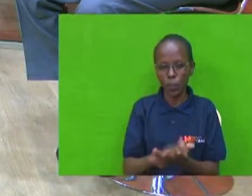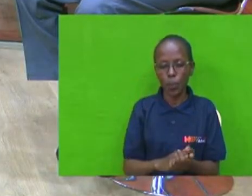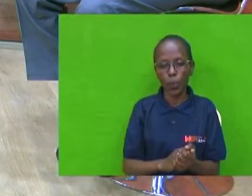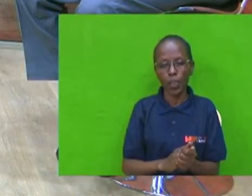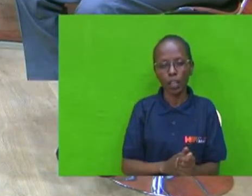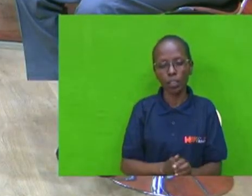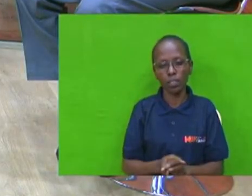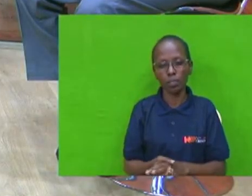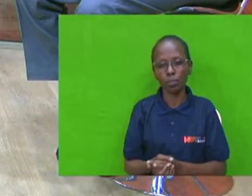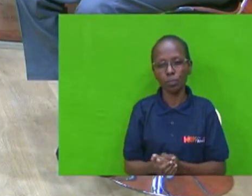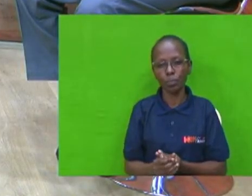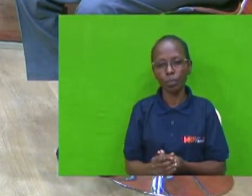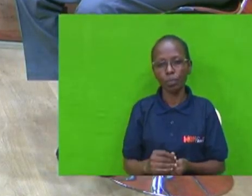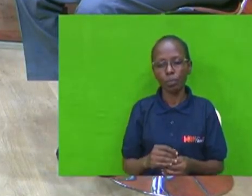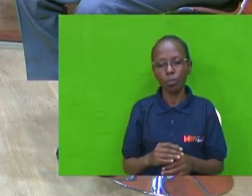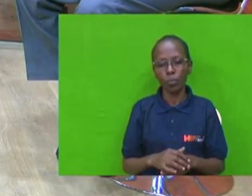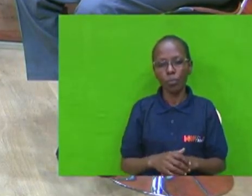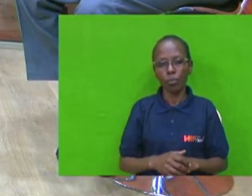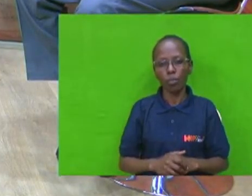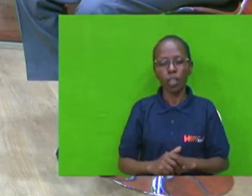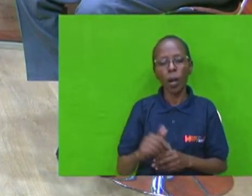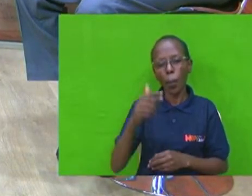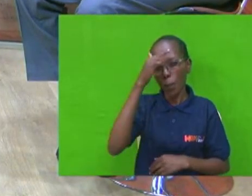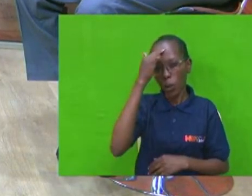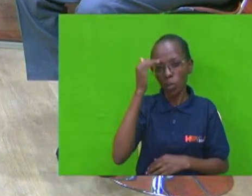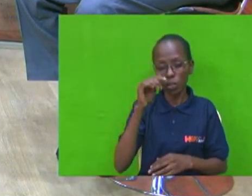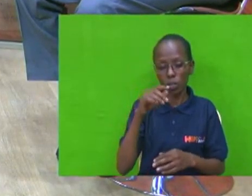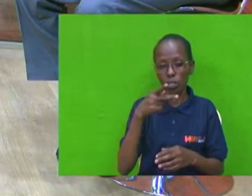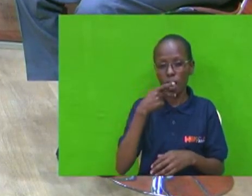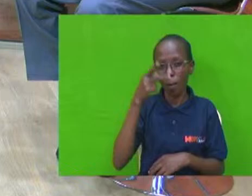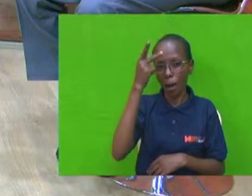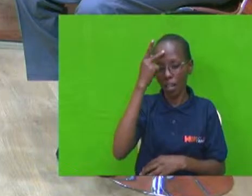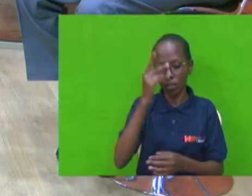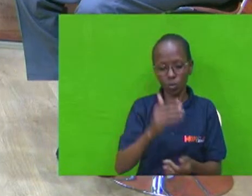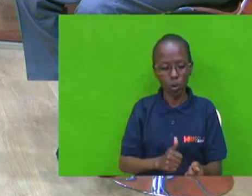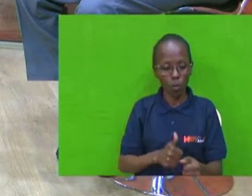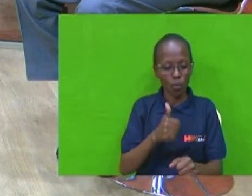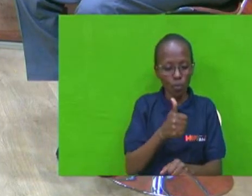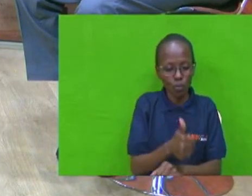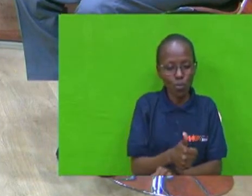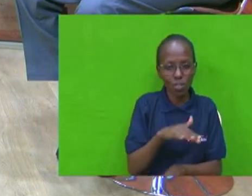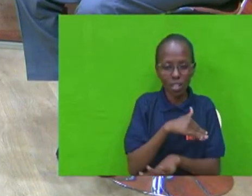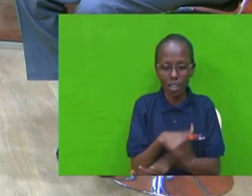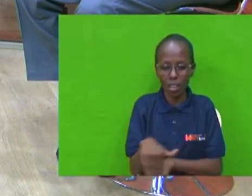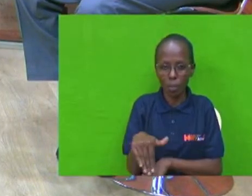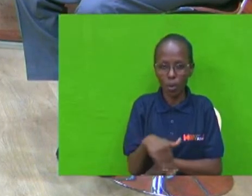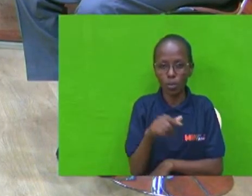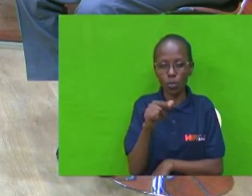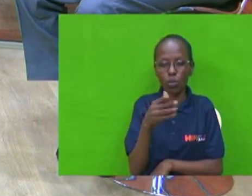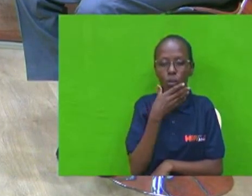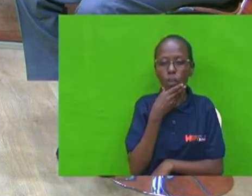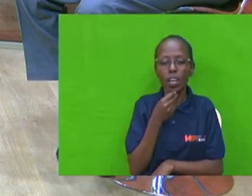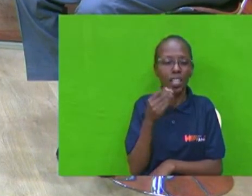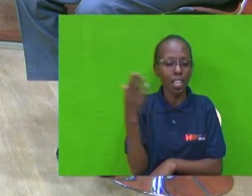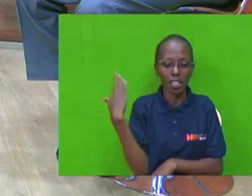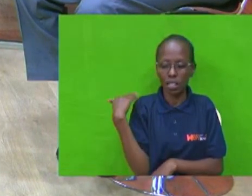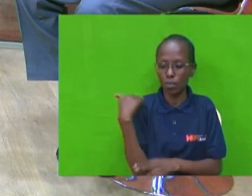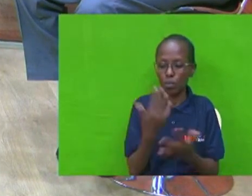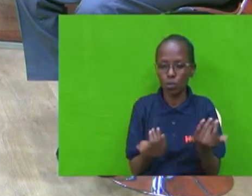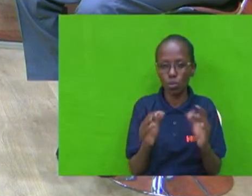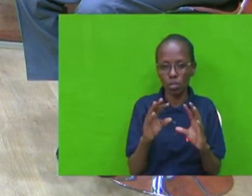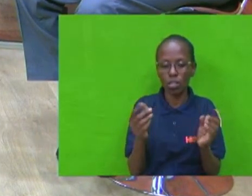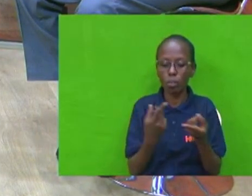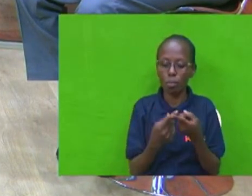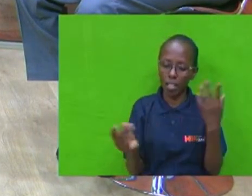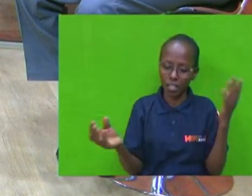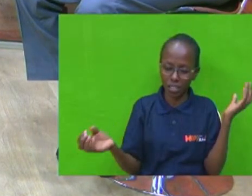Hitler. Kwa sababu mzazi umevuka. Ndio unaona ile andiko linasema, enyi akina baba mchokoze watoto wenu, bali